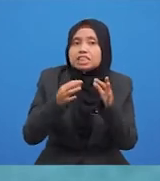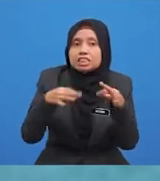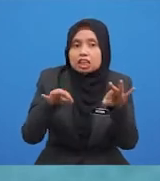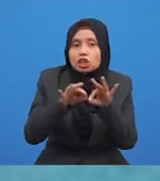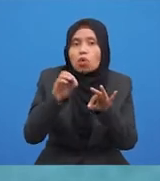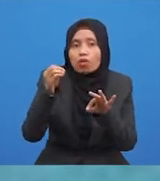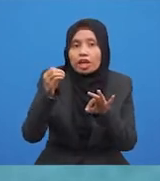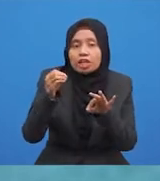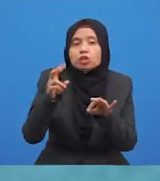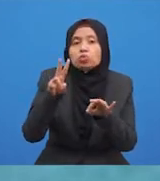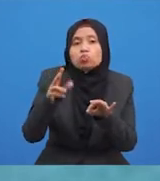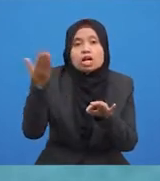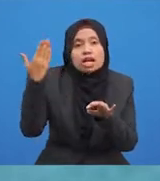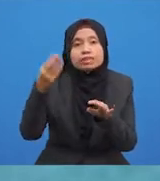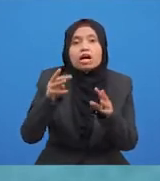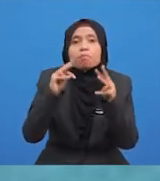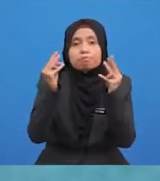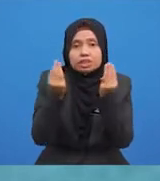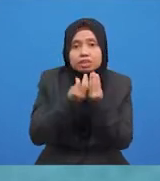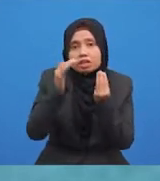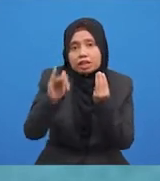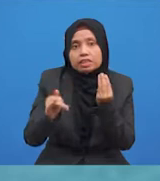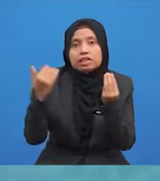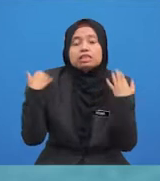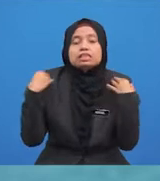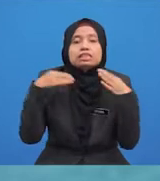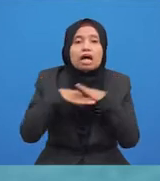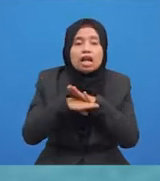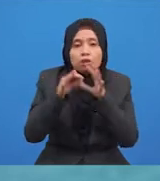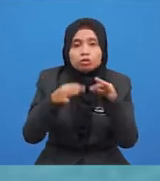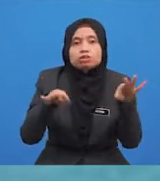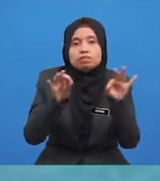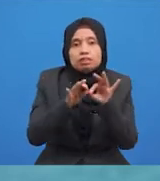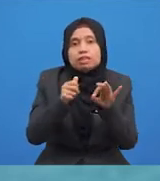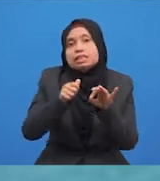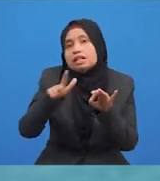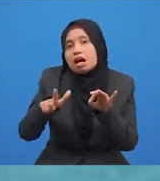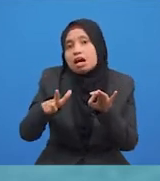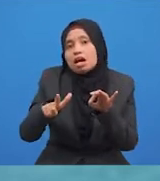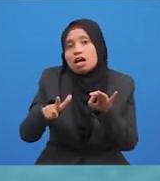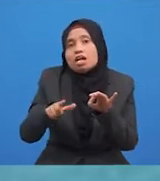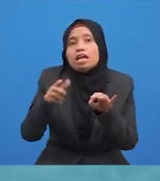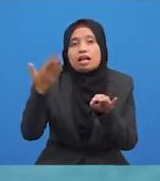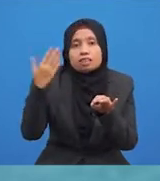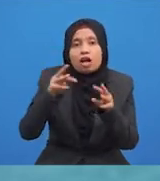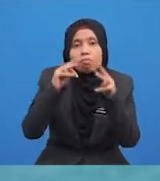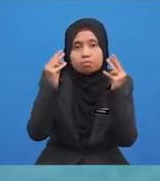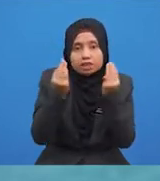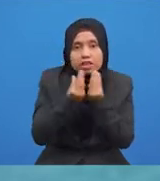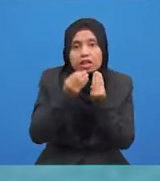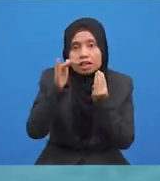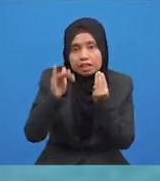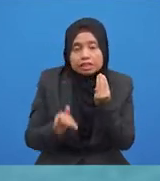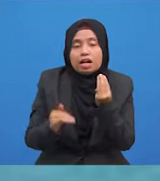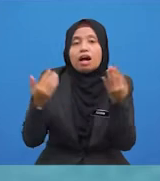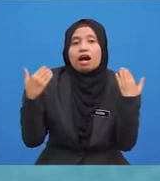berdasarkan cerpen Oren, dua latar masyarakat yang terdapat dalam cerpen ini ialah latar masyarakat